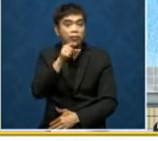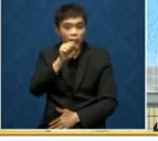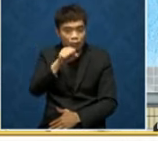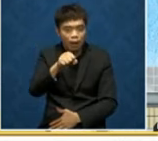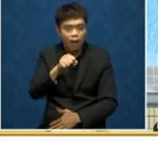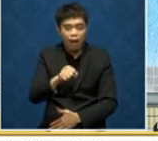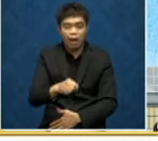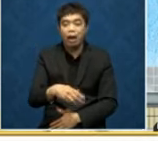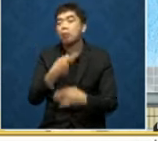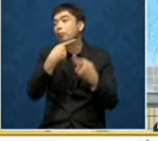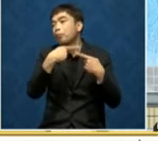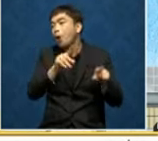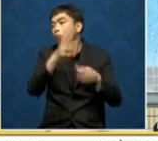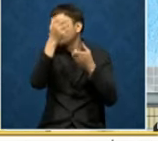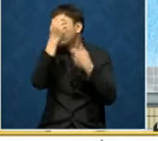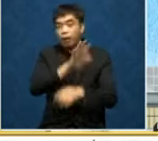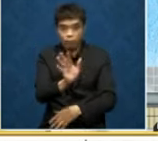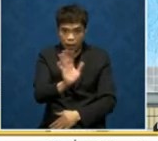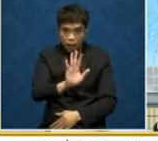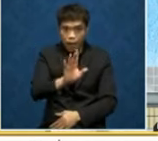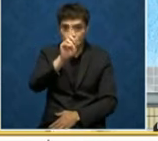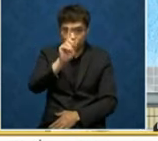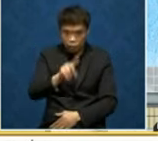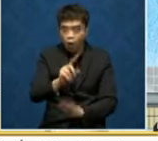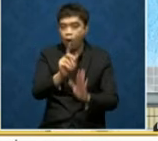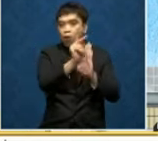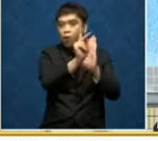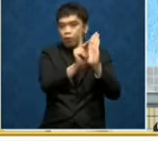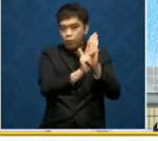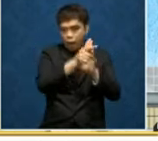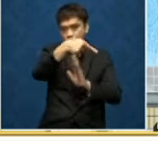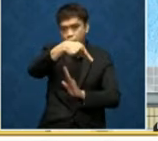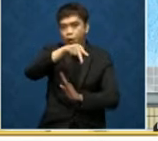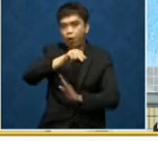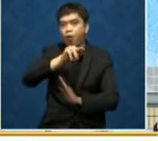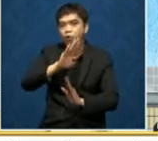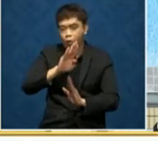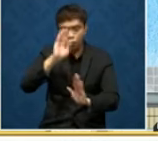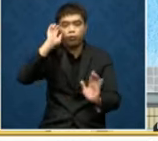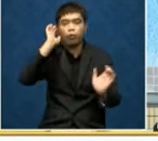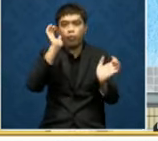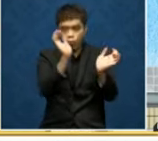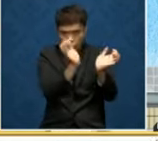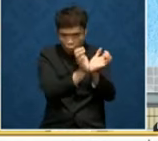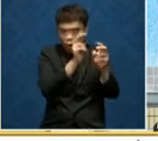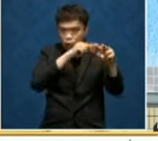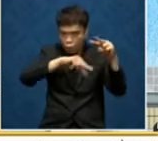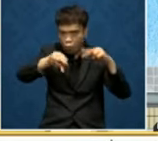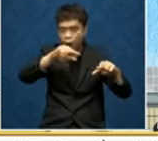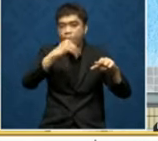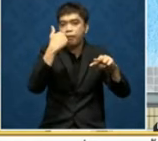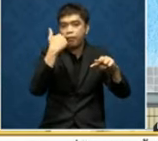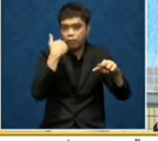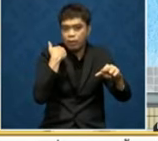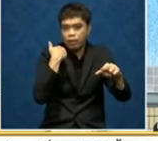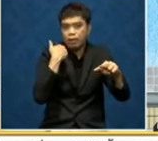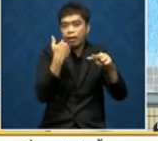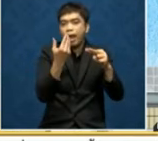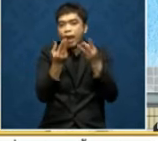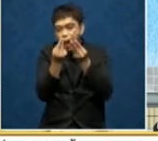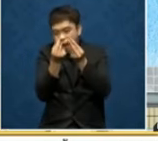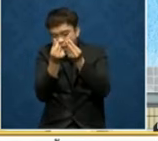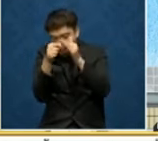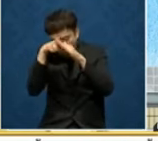ปะละเลยไปได้แม้จะมีกฎหมายพ.ร.บตำรวจกำกับดูแลก็ตามแต่รายละเอียดปลีกย่อย